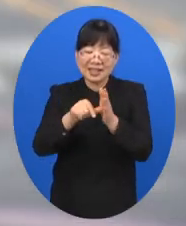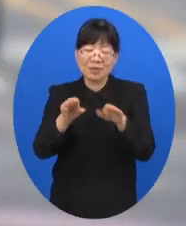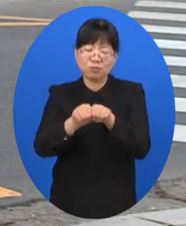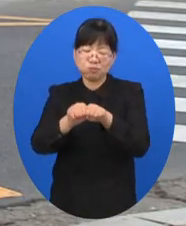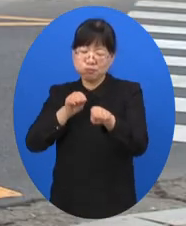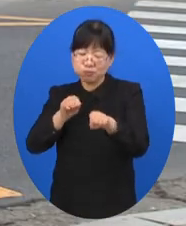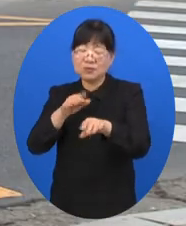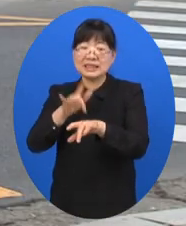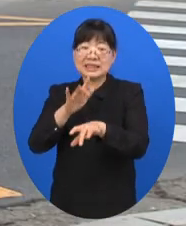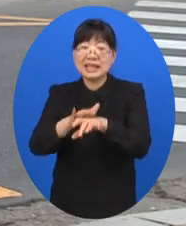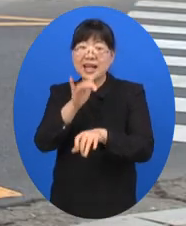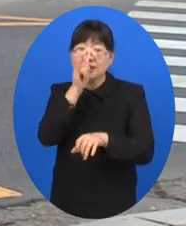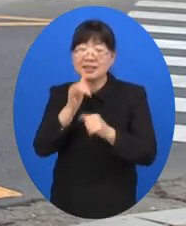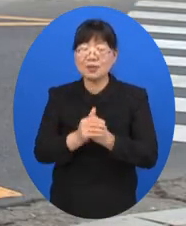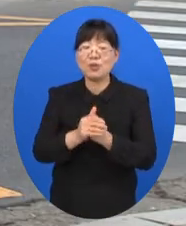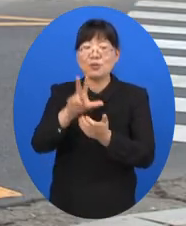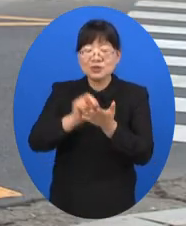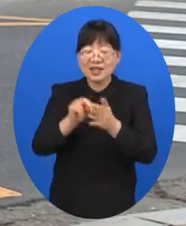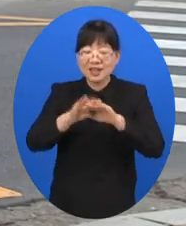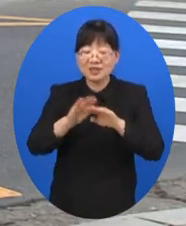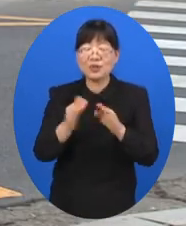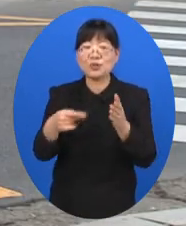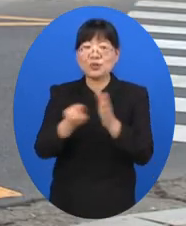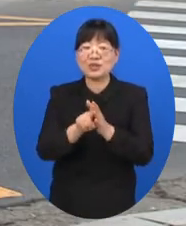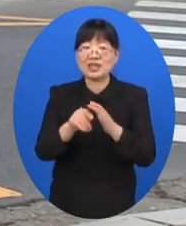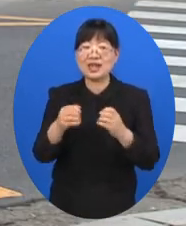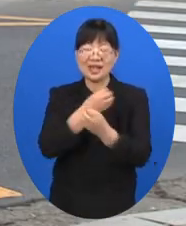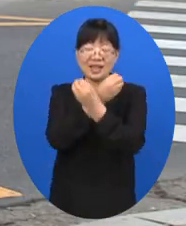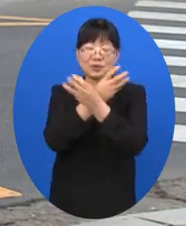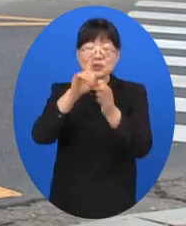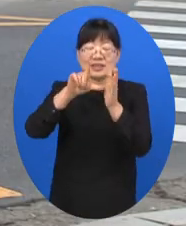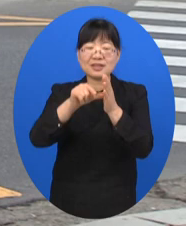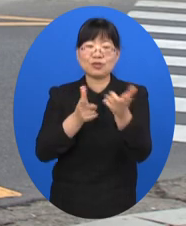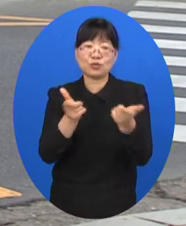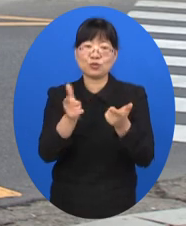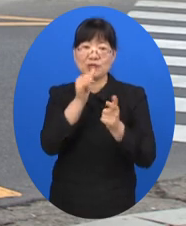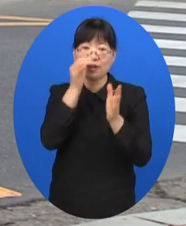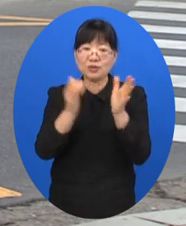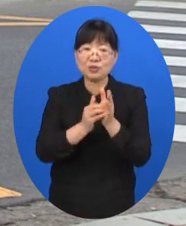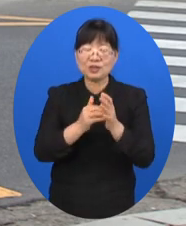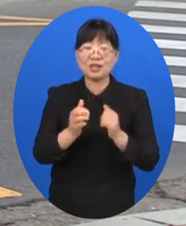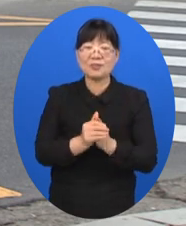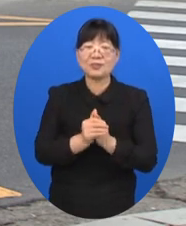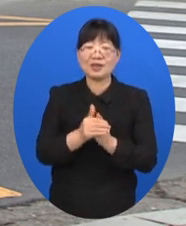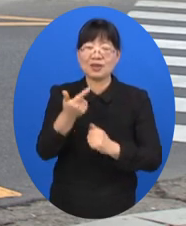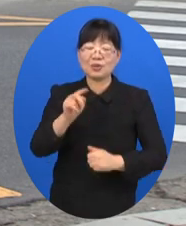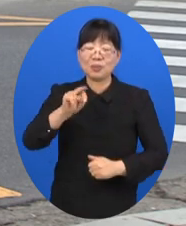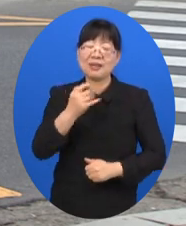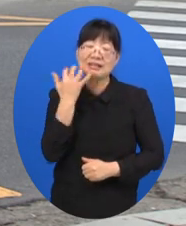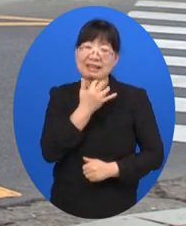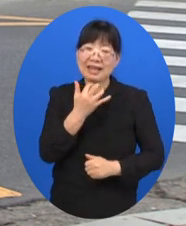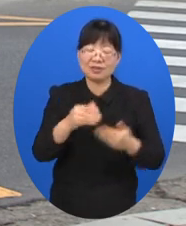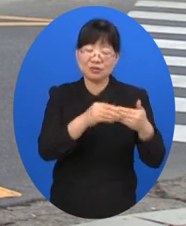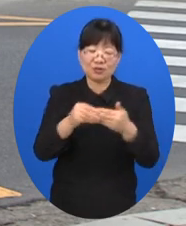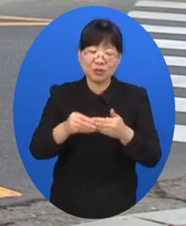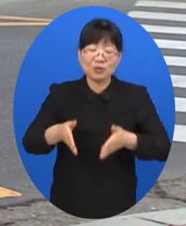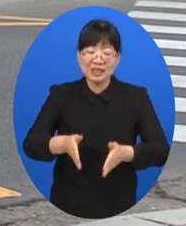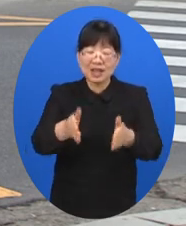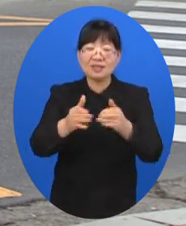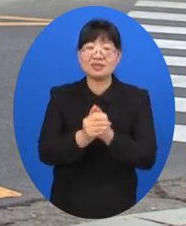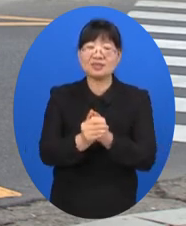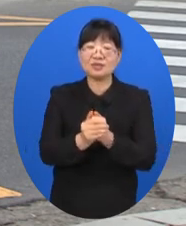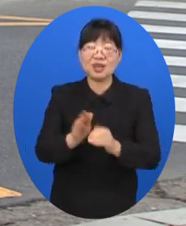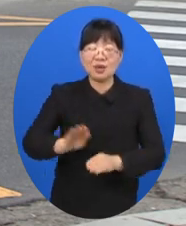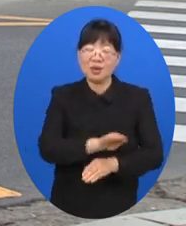벌어집니다. 이곳은 문제 해결을 위해 주 도로의 신호 시간을 조정하고 노면 색깔 유도선 설치와 회전 반경 조정을